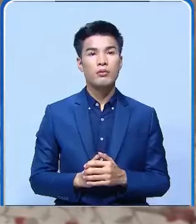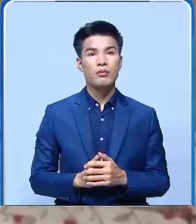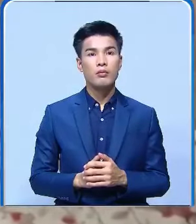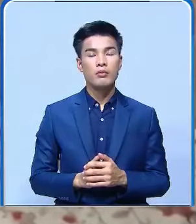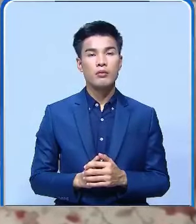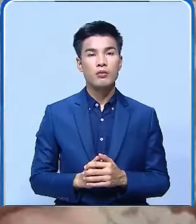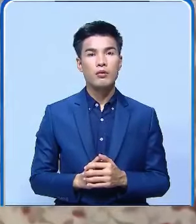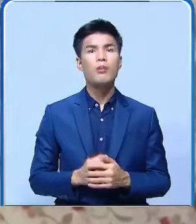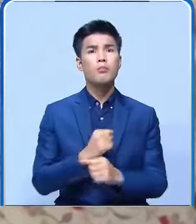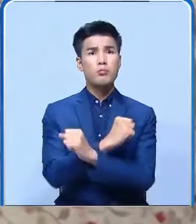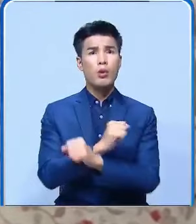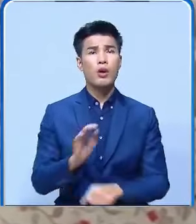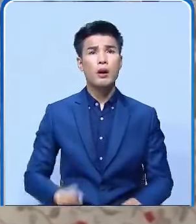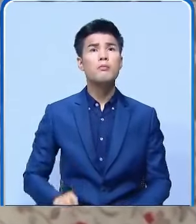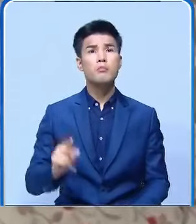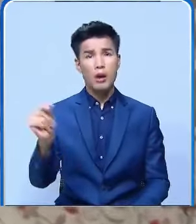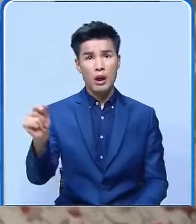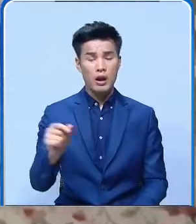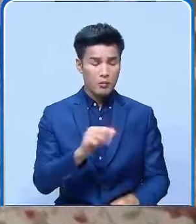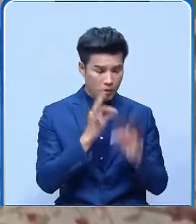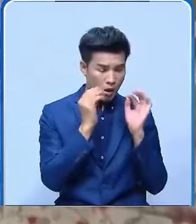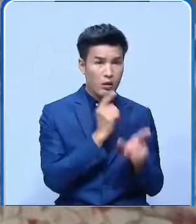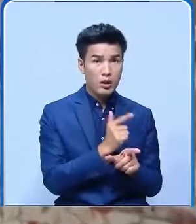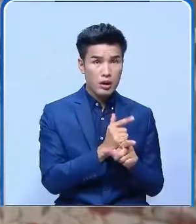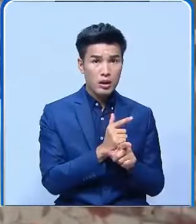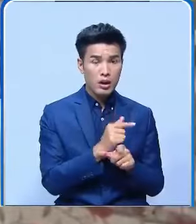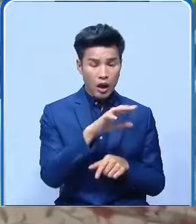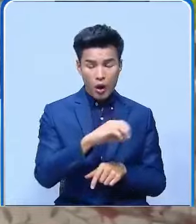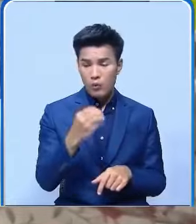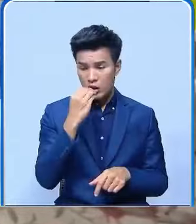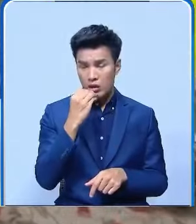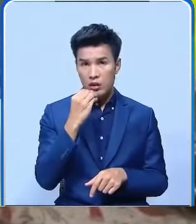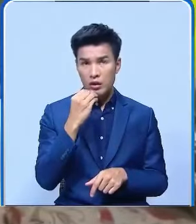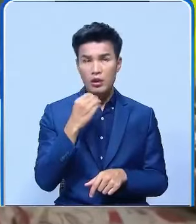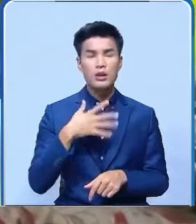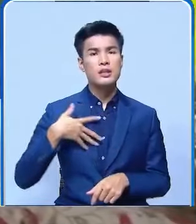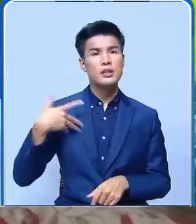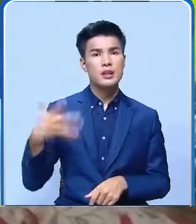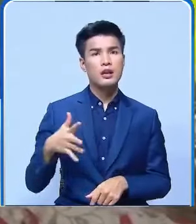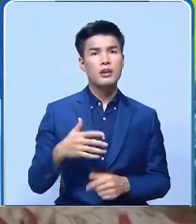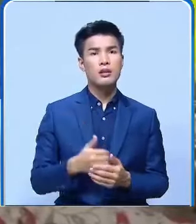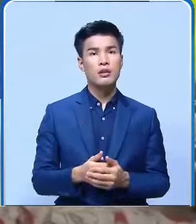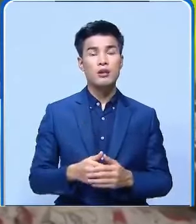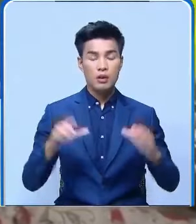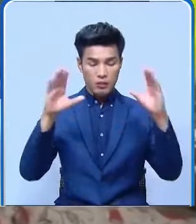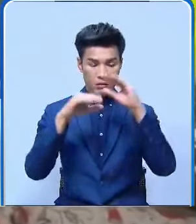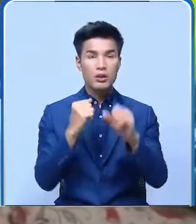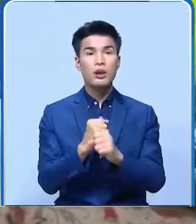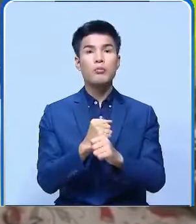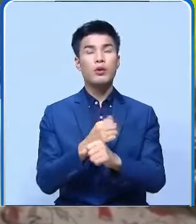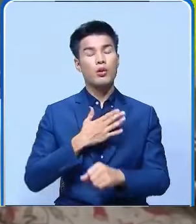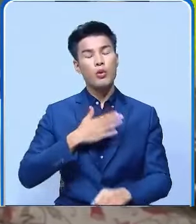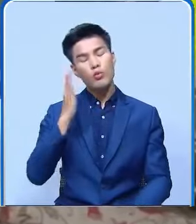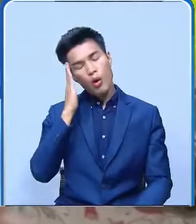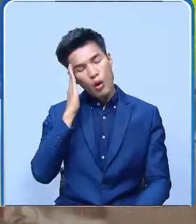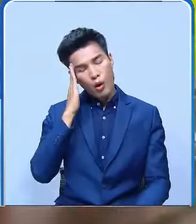การหมามันเข้ามากัดลูกแมวแล้วก็มาแย่งอาหารแมวกินแล้วก็รำคาญก็คือแล้วก็จะติดว่าเพราะเราต้องหลับนอนแต่กลาง